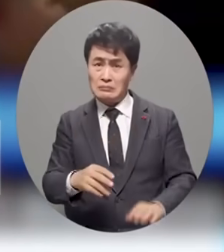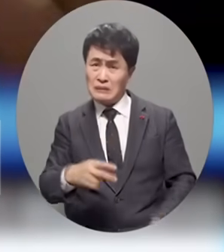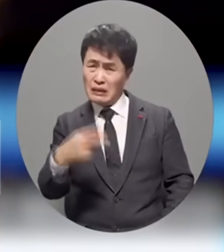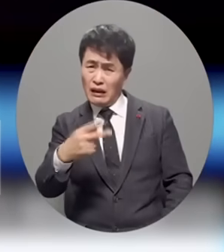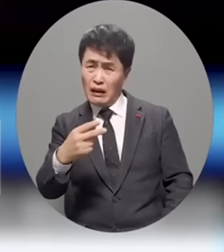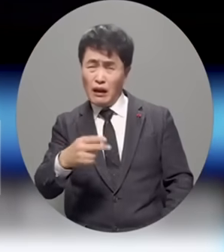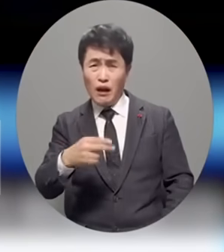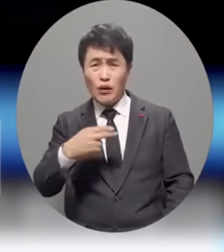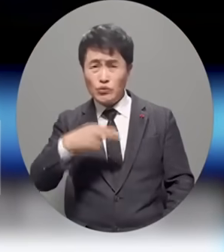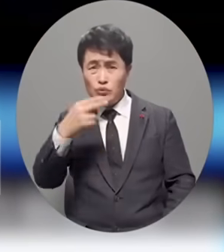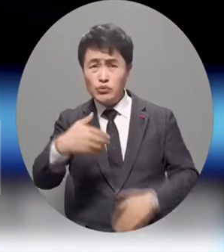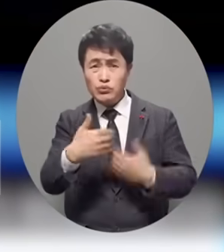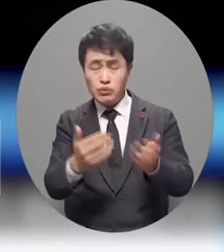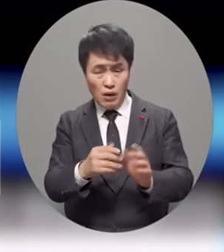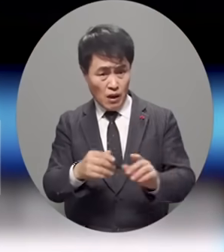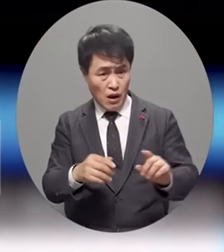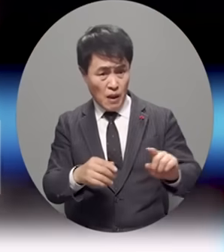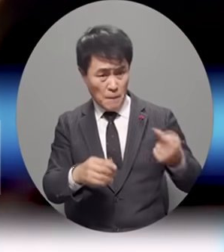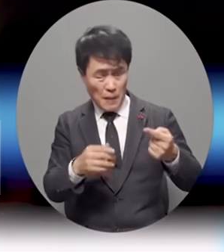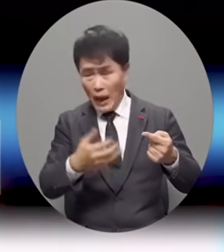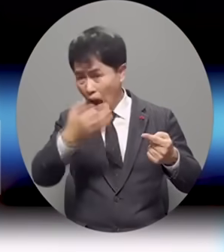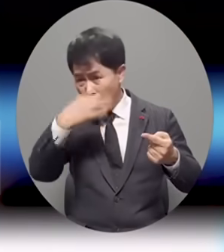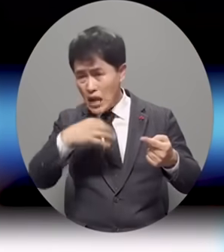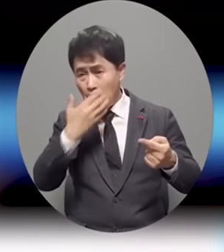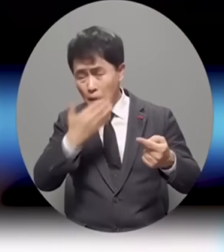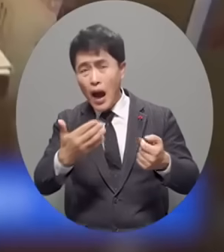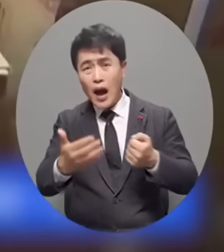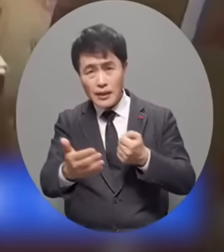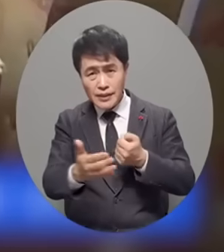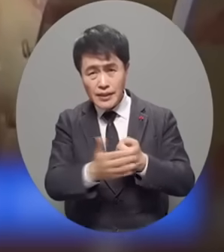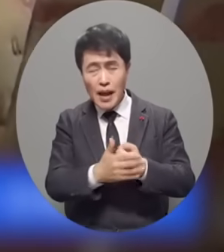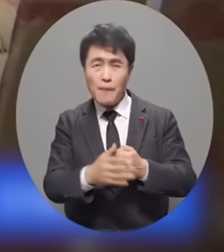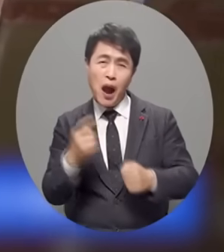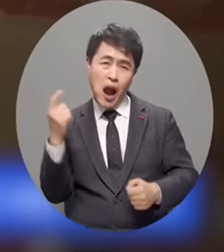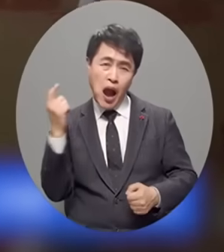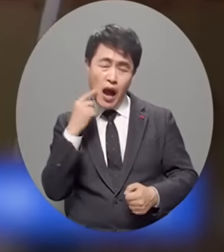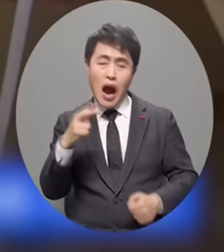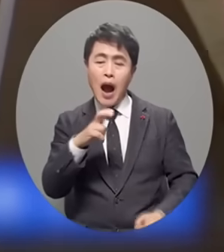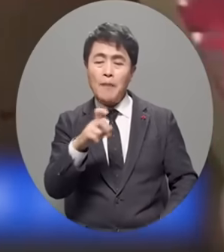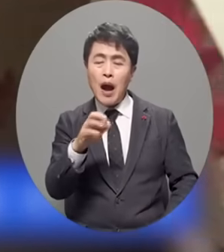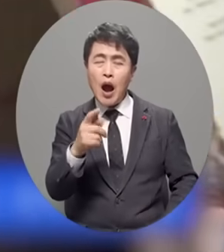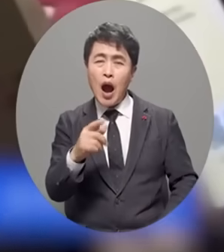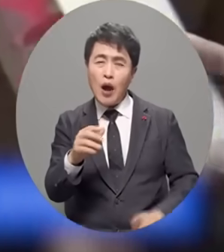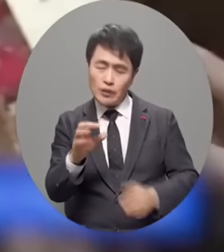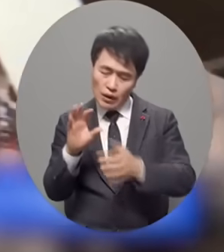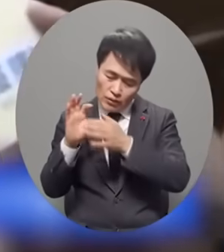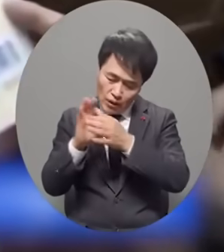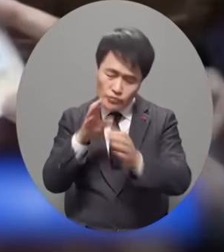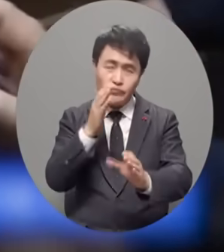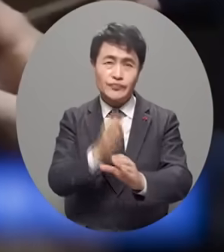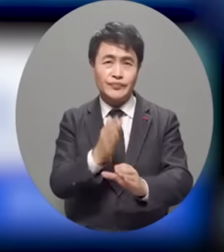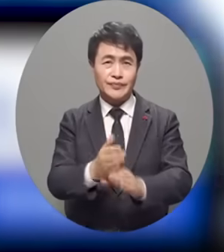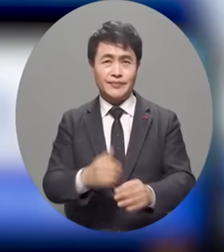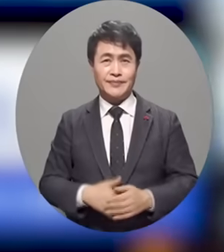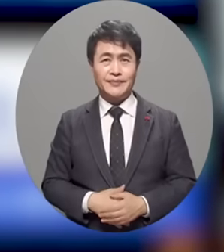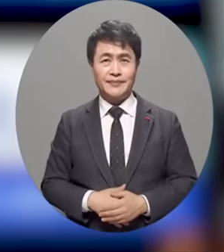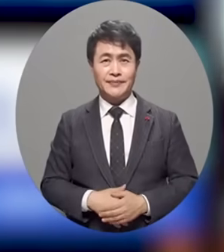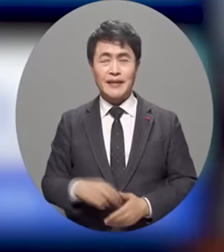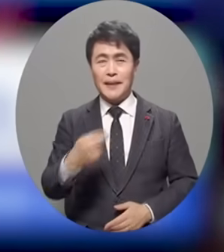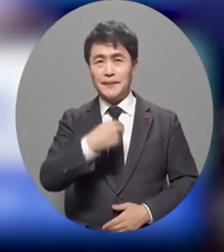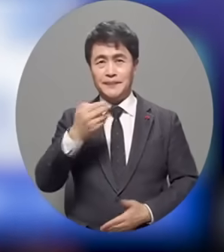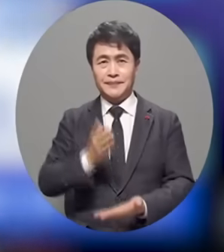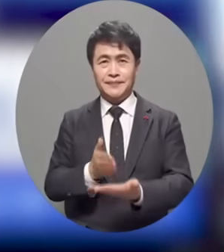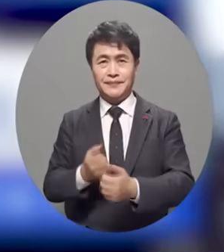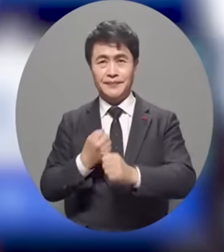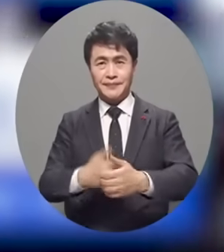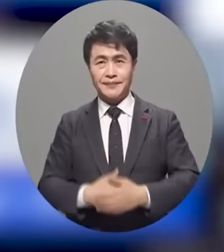싸구려 술로 100배 이상의 이익을 얻을 수 있다 보니 가짜 마오타이가 사라지지 않고 있습니다. 베이징에서 MBC